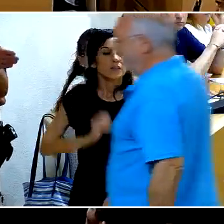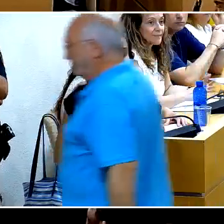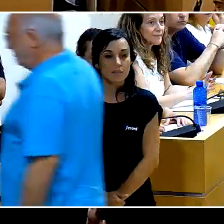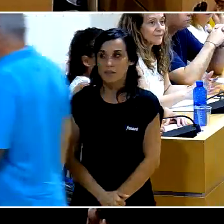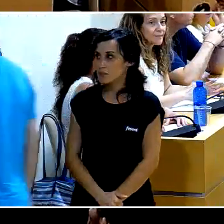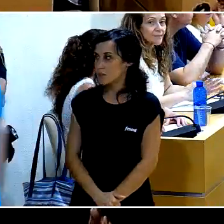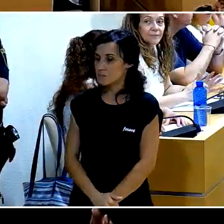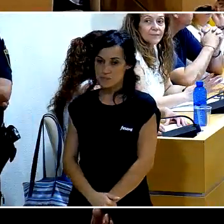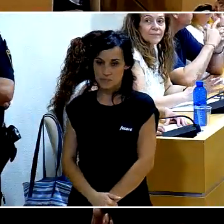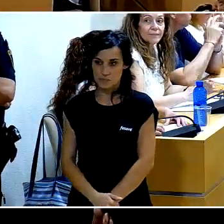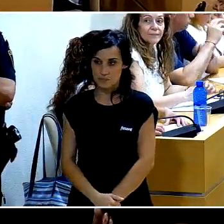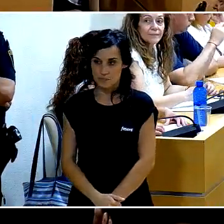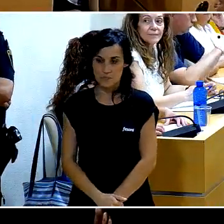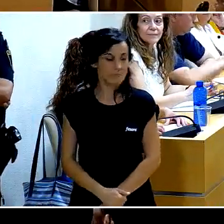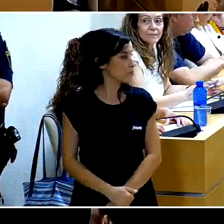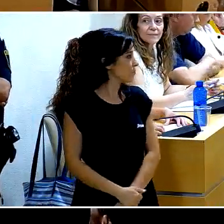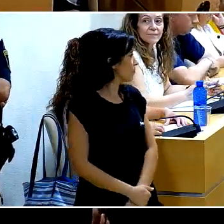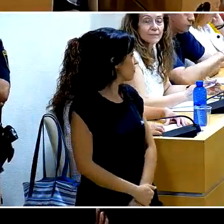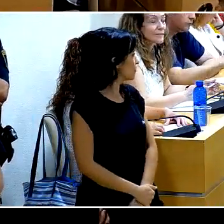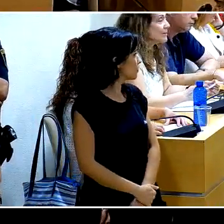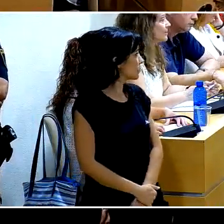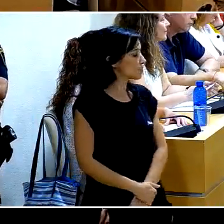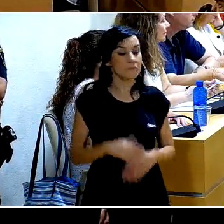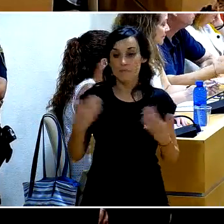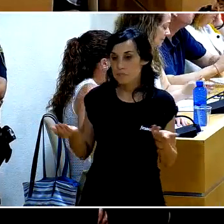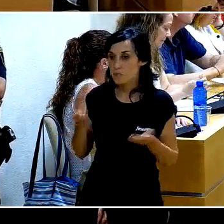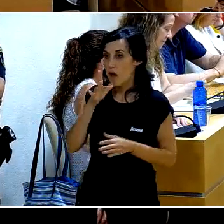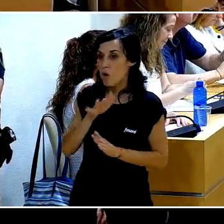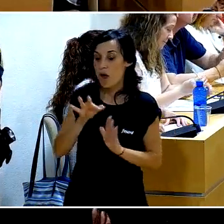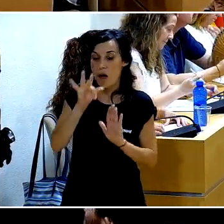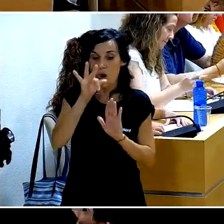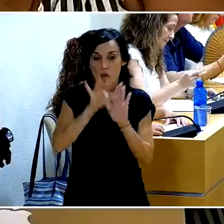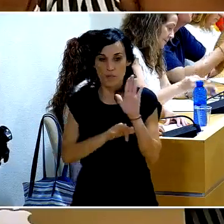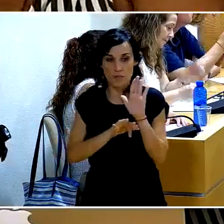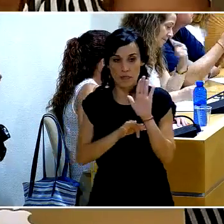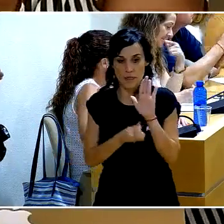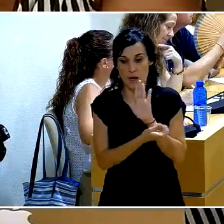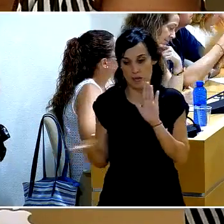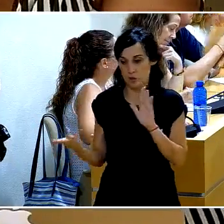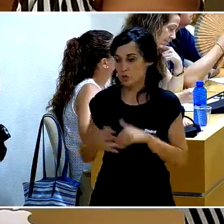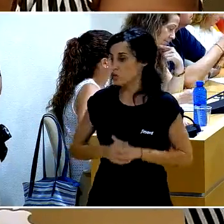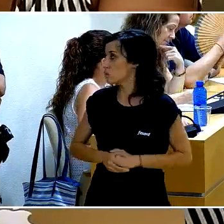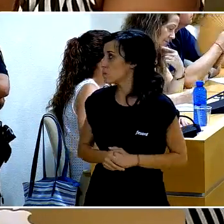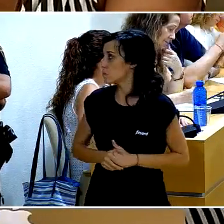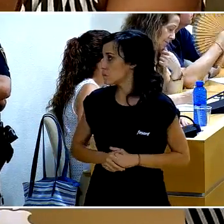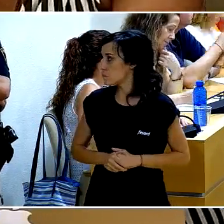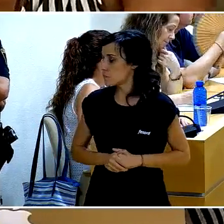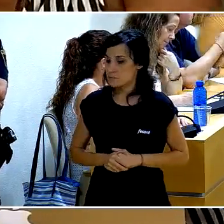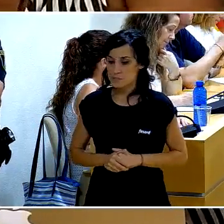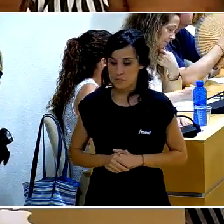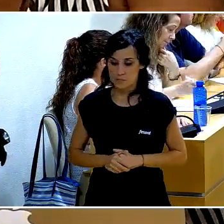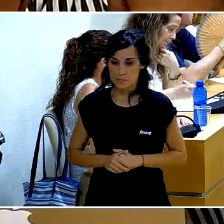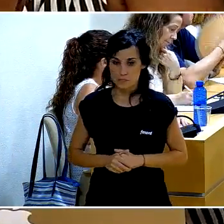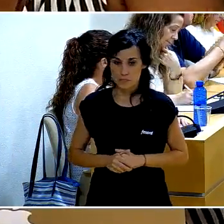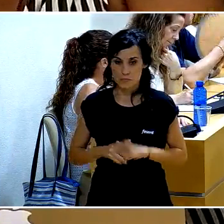Bueno, un bon dia avui. Passaríem ara sí als punts a la resta de punts de l'ordre del dia. Passaríem als punts